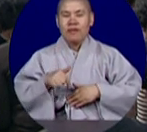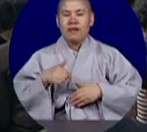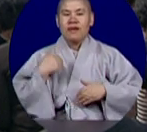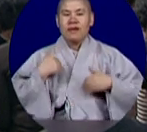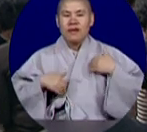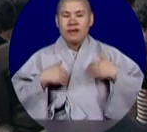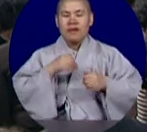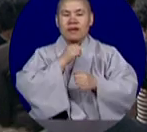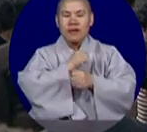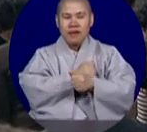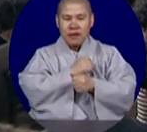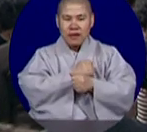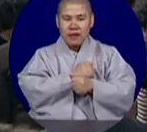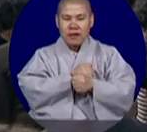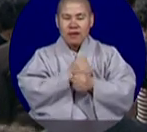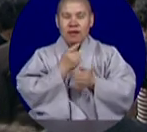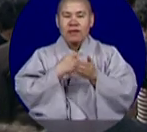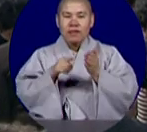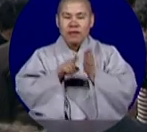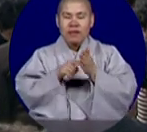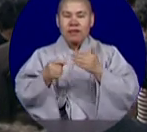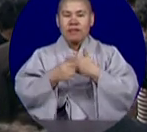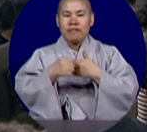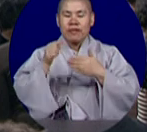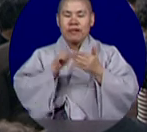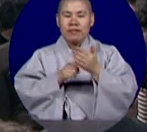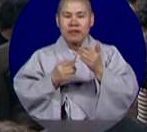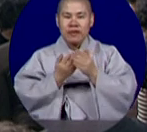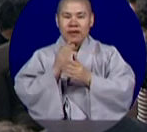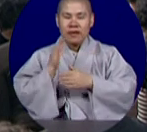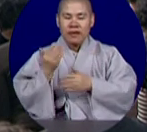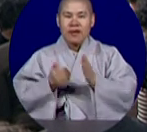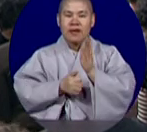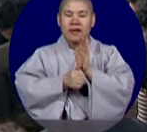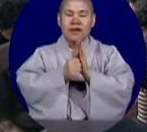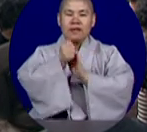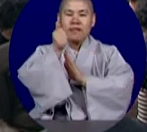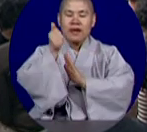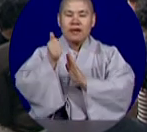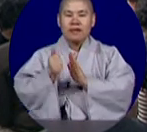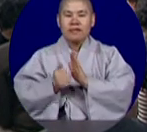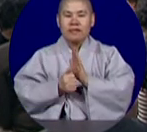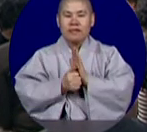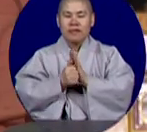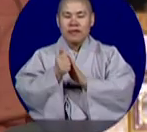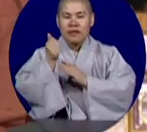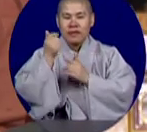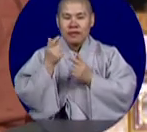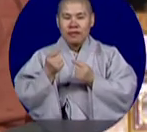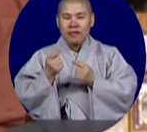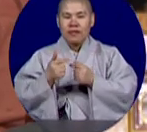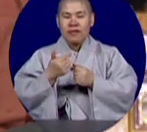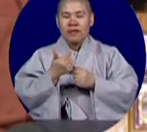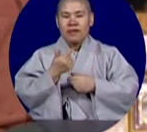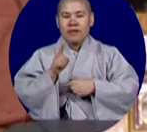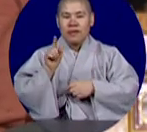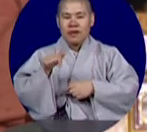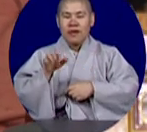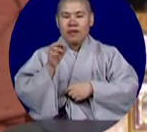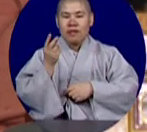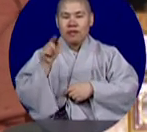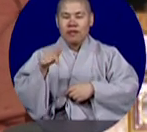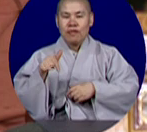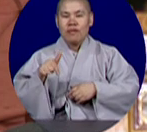즐겁게 하려고 하는 마음이 생기는데, 이걸 희망이라고 그럽니다. 낙욕이 바로